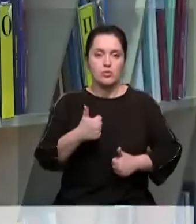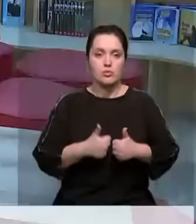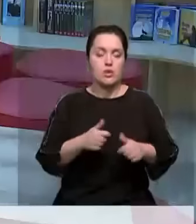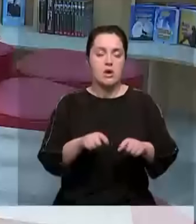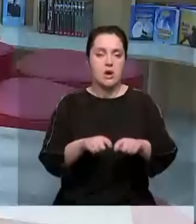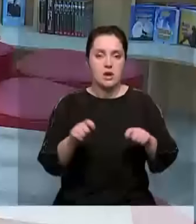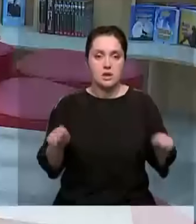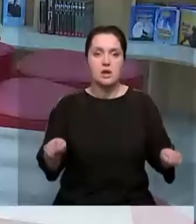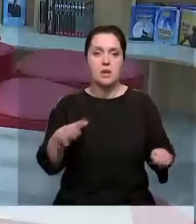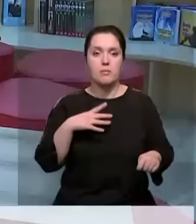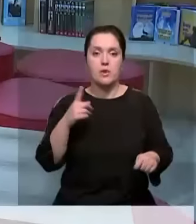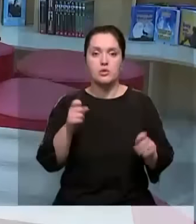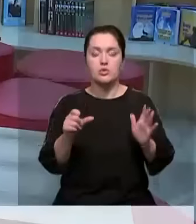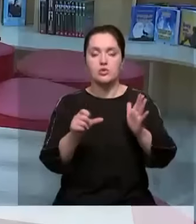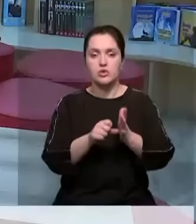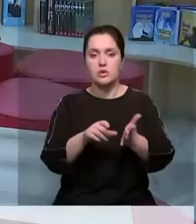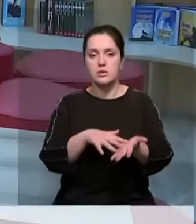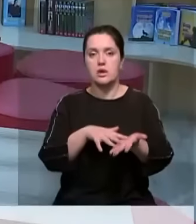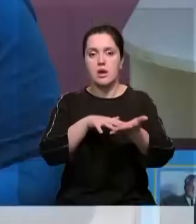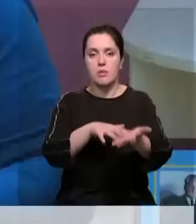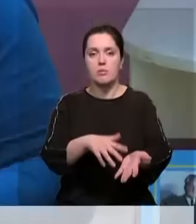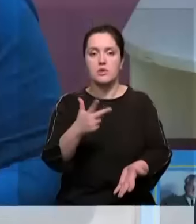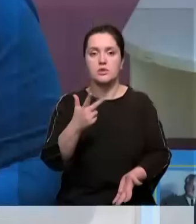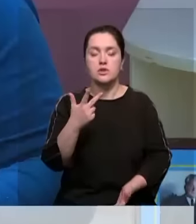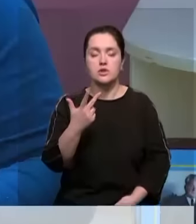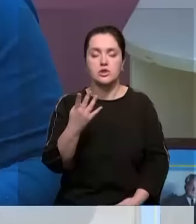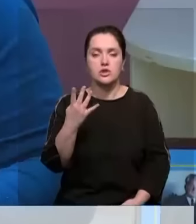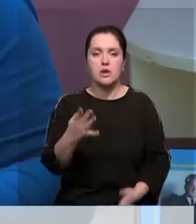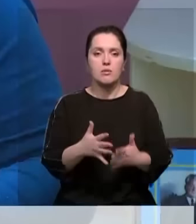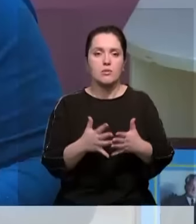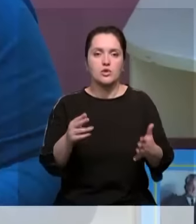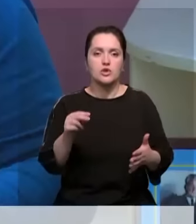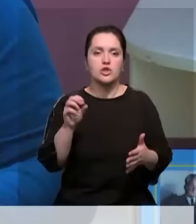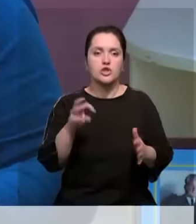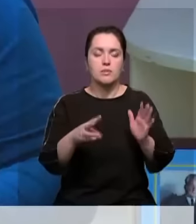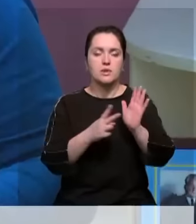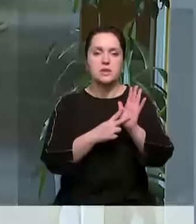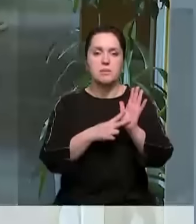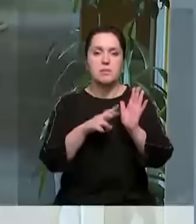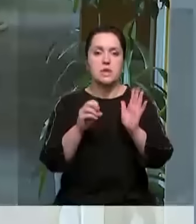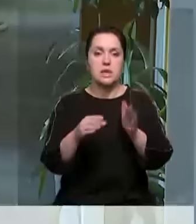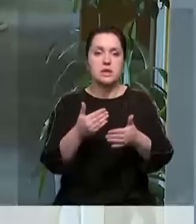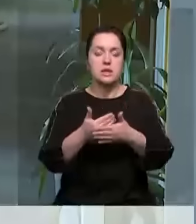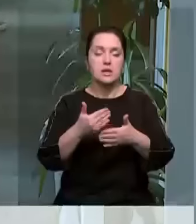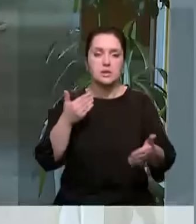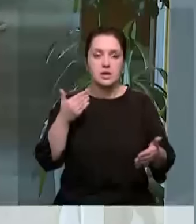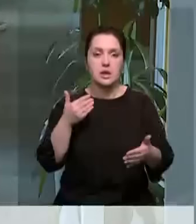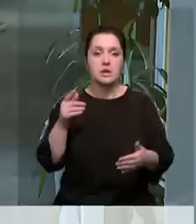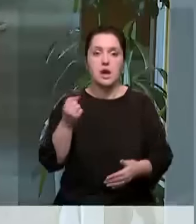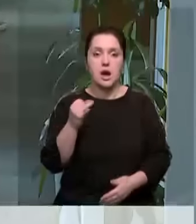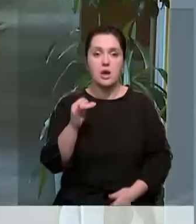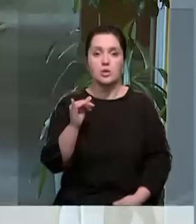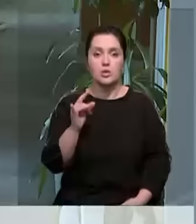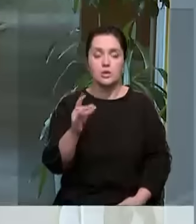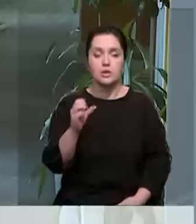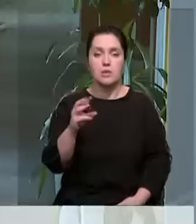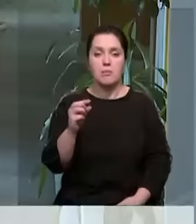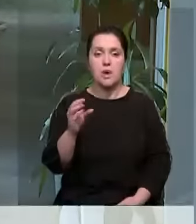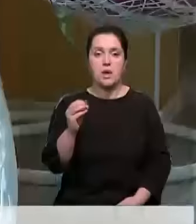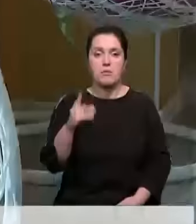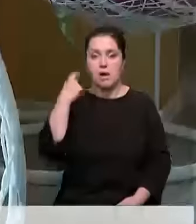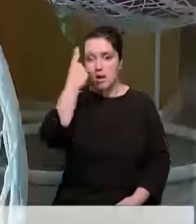году поступило 106 работ. Это на 34 произведения больше, чем 7 лет назад. Айнур Симбаев, организатор конкурса, отметила,